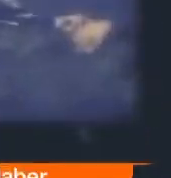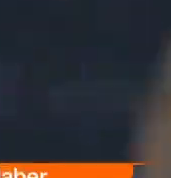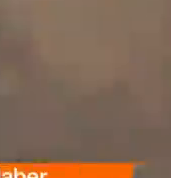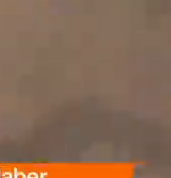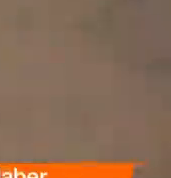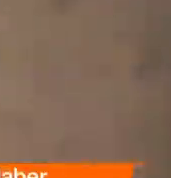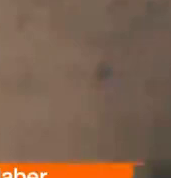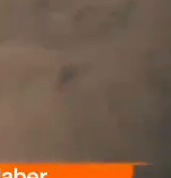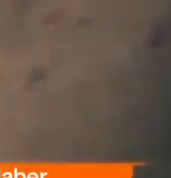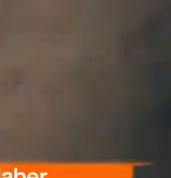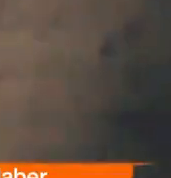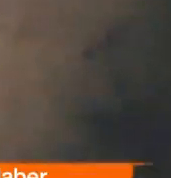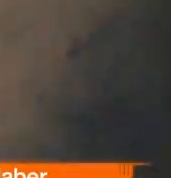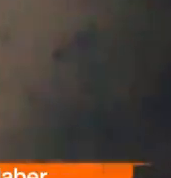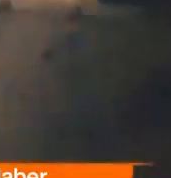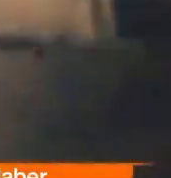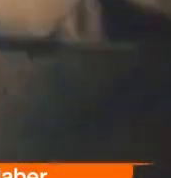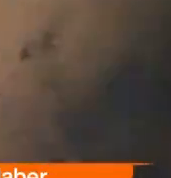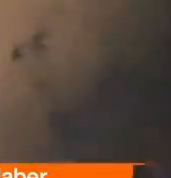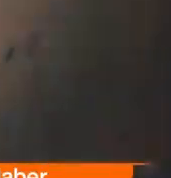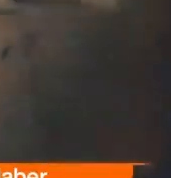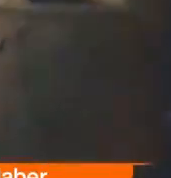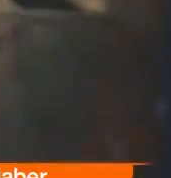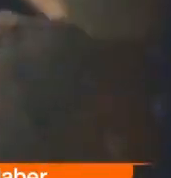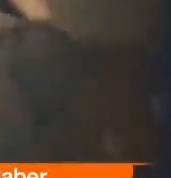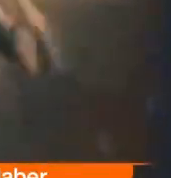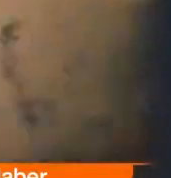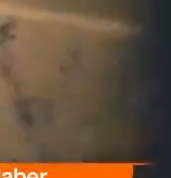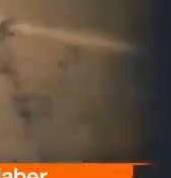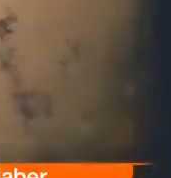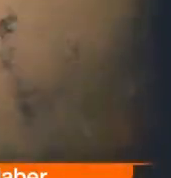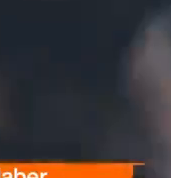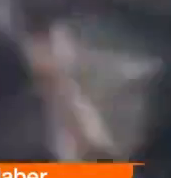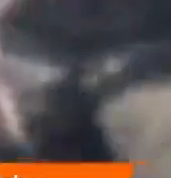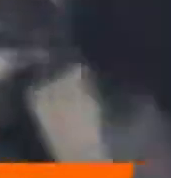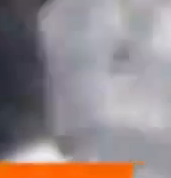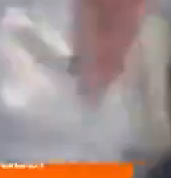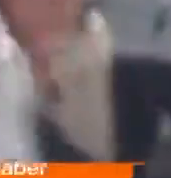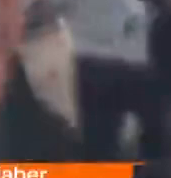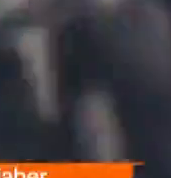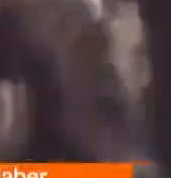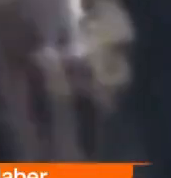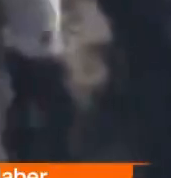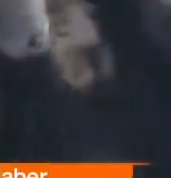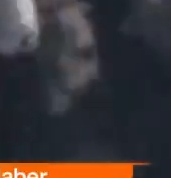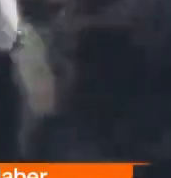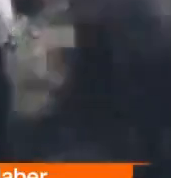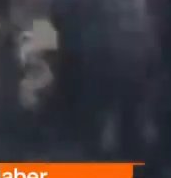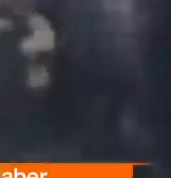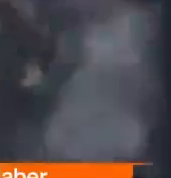Cihat meydanını pehlivansız bırakma Allah'ım. Kahraman bekleyen